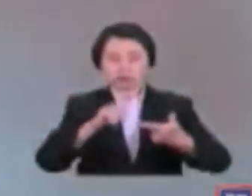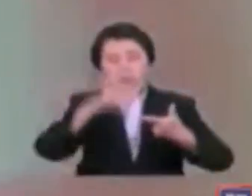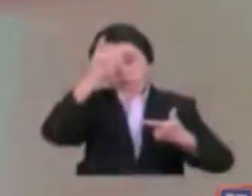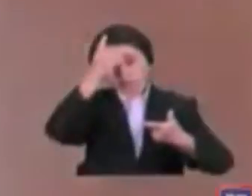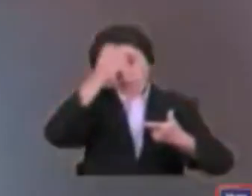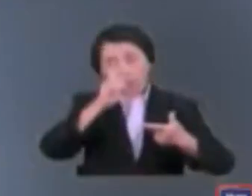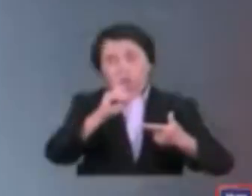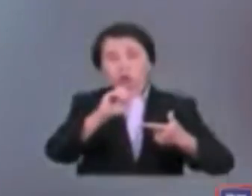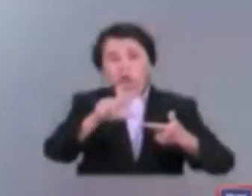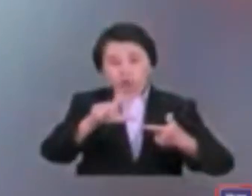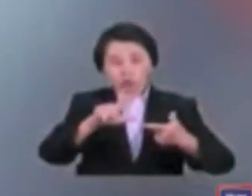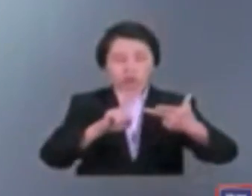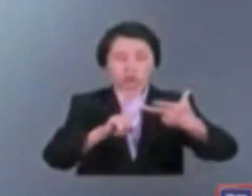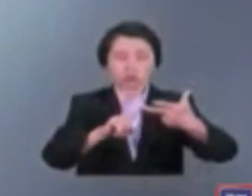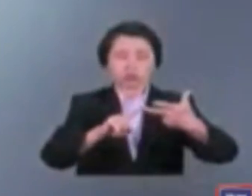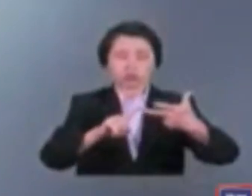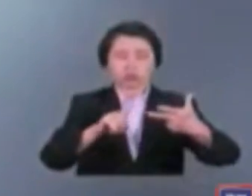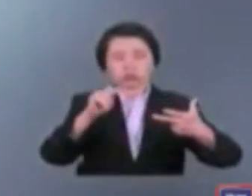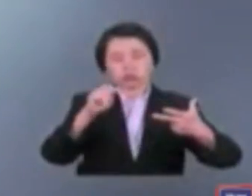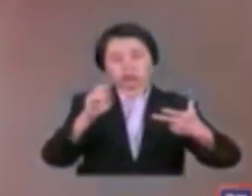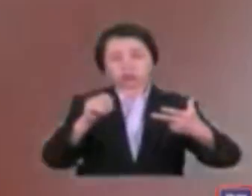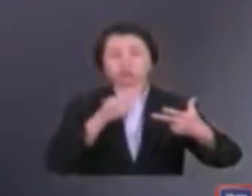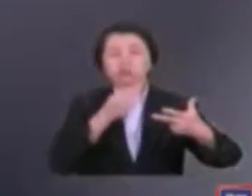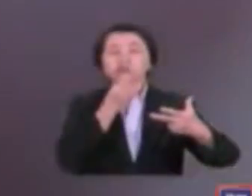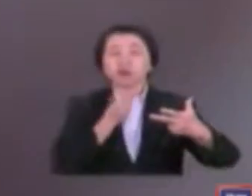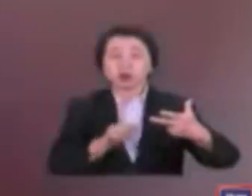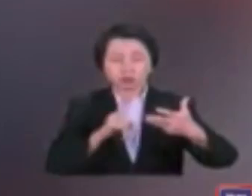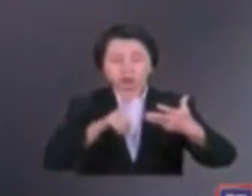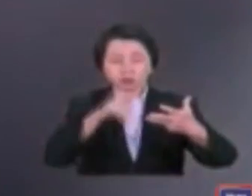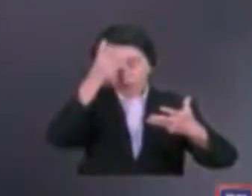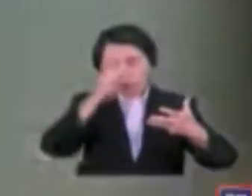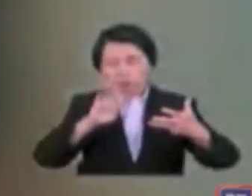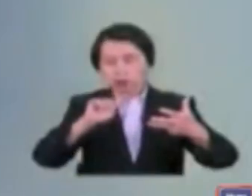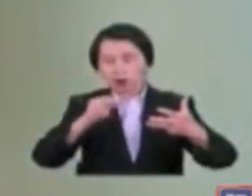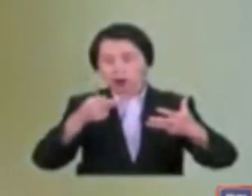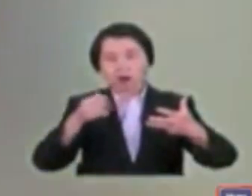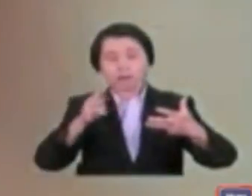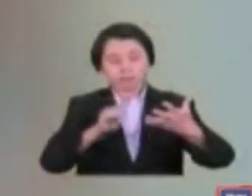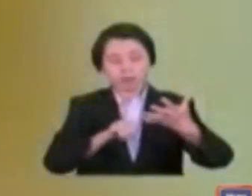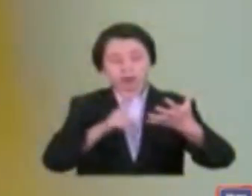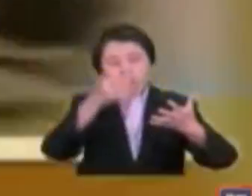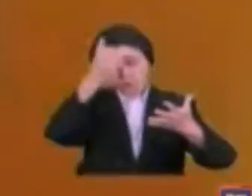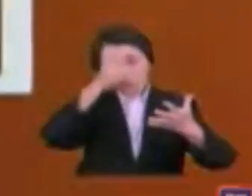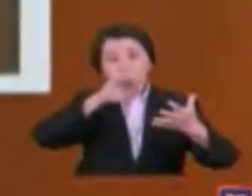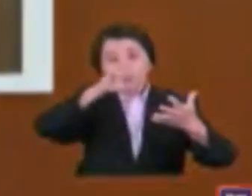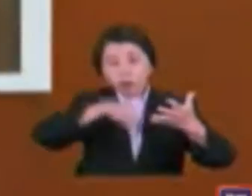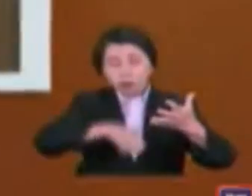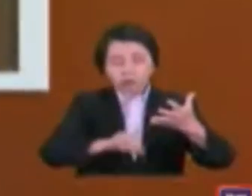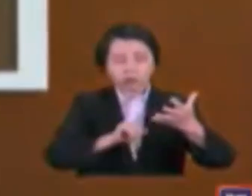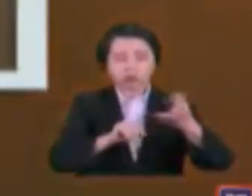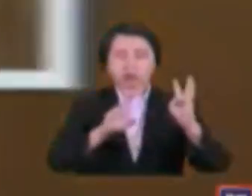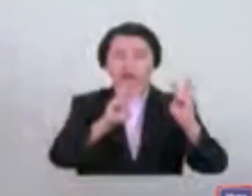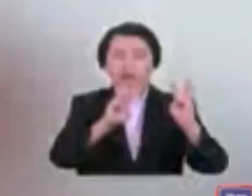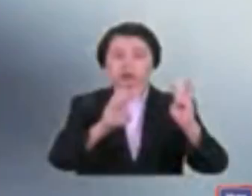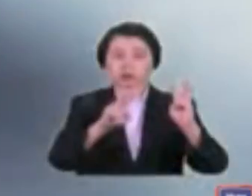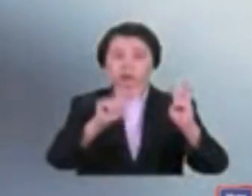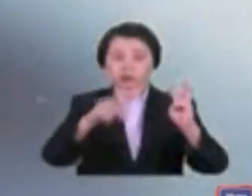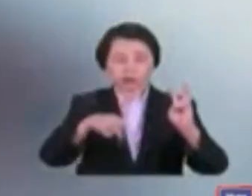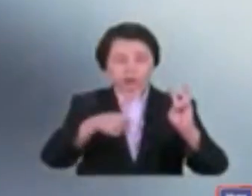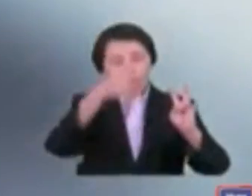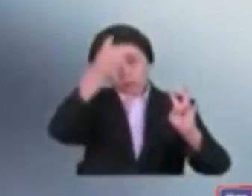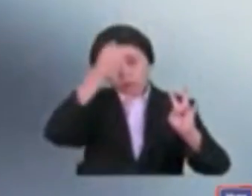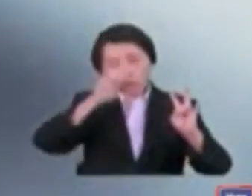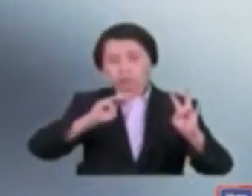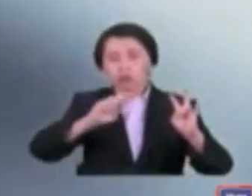Datuk Dol Said, Tok Janggut, Datuk Bahaman, Tok Gajah, Rentap,